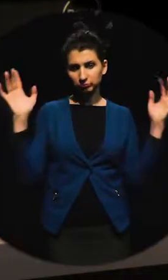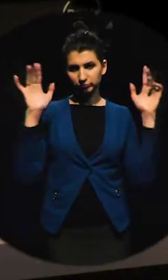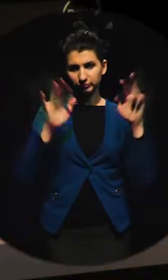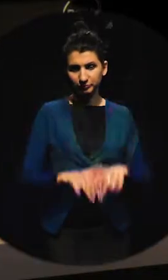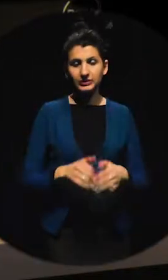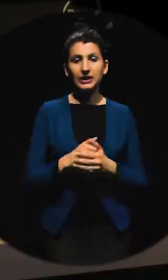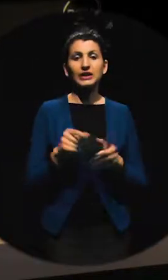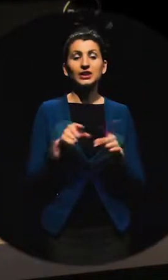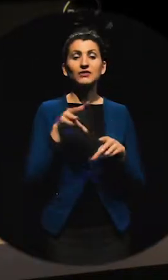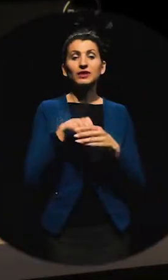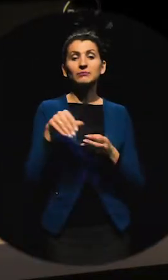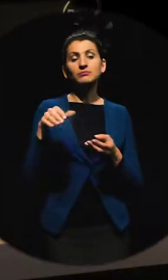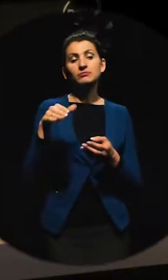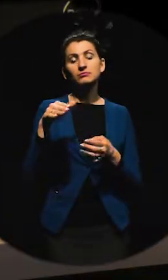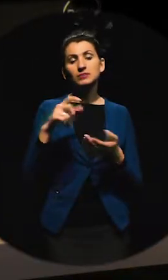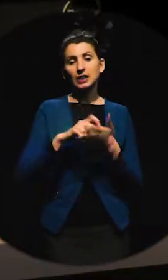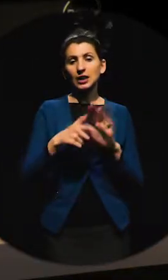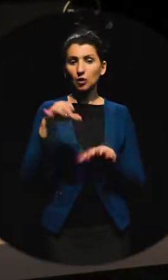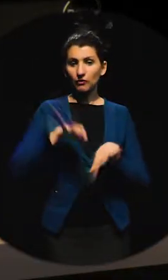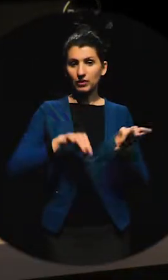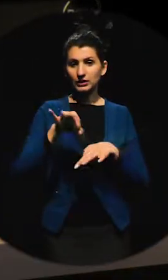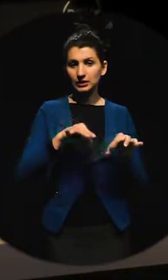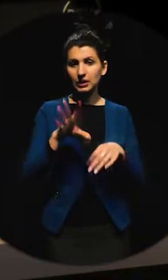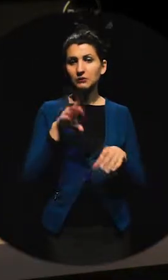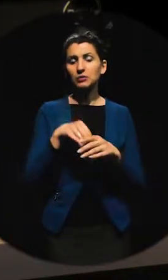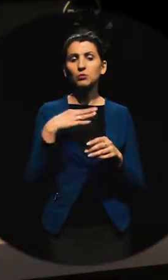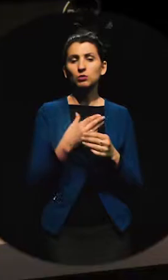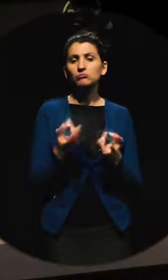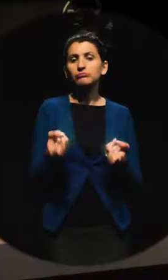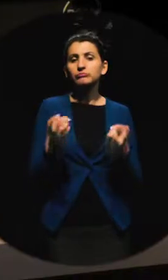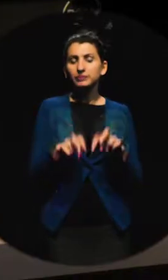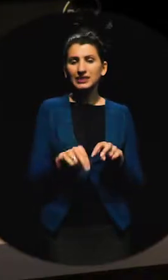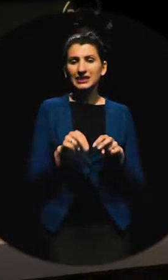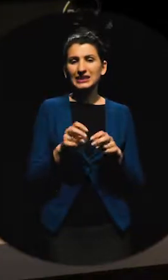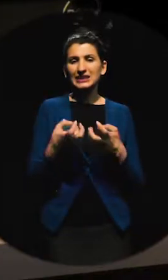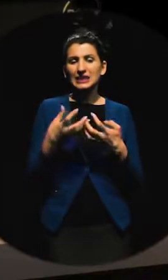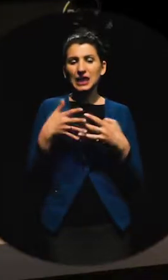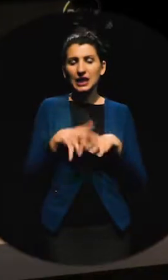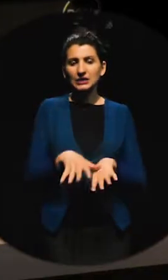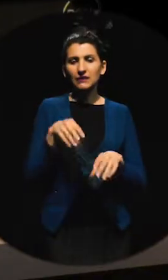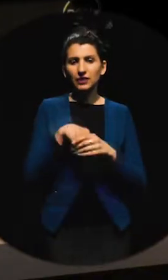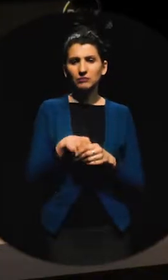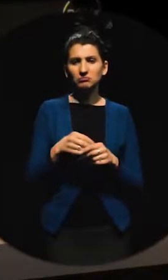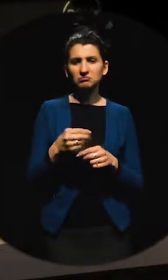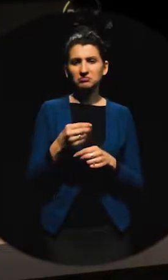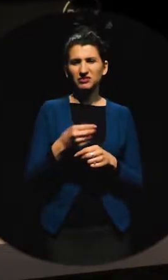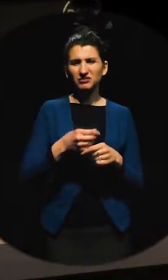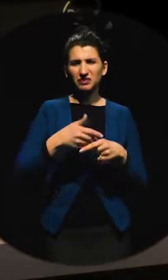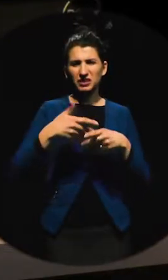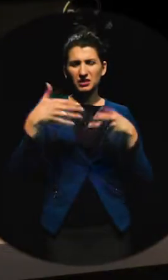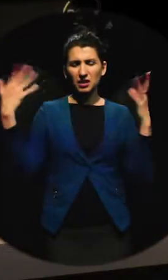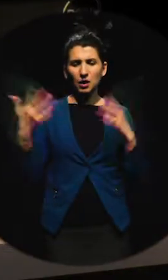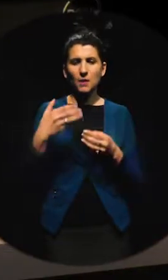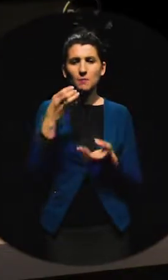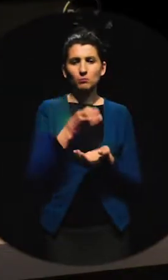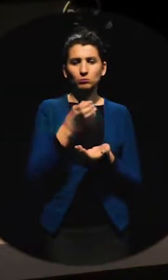Tam w tej przestrzeni konferencyjnej stworzona została taka instalacja z 1600 kilkudziesięciu puszek do